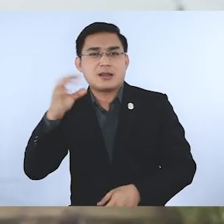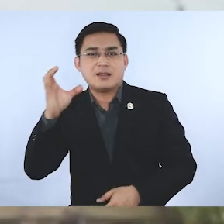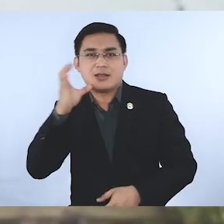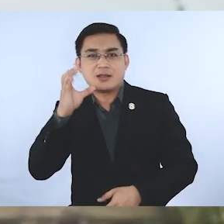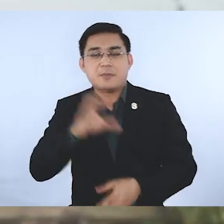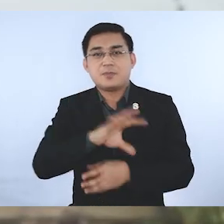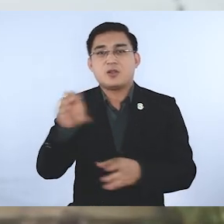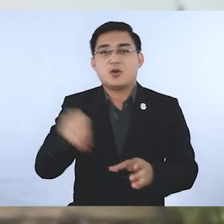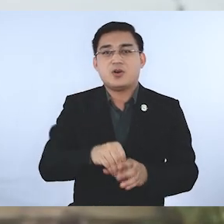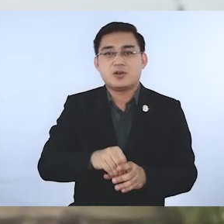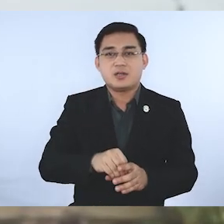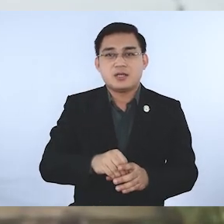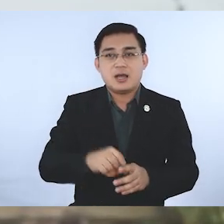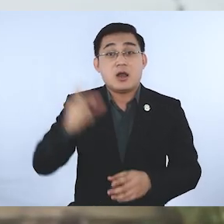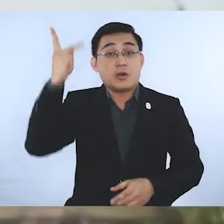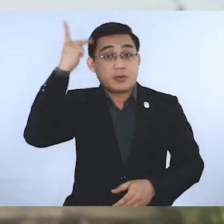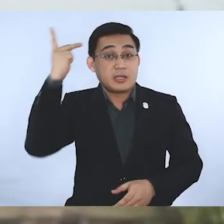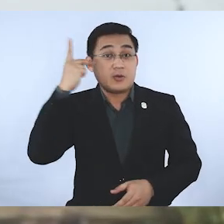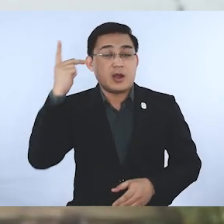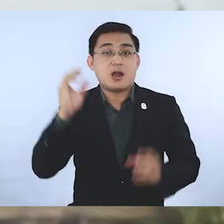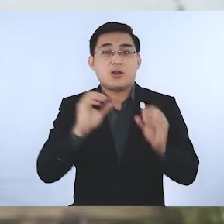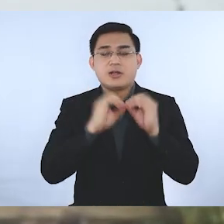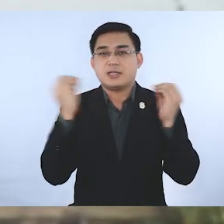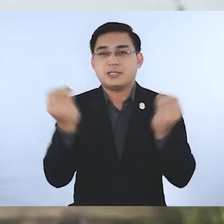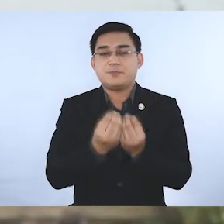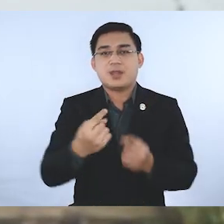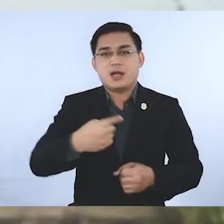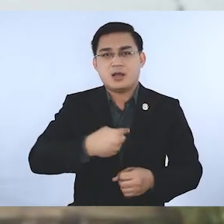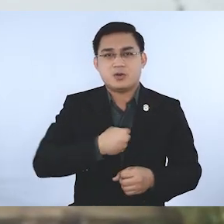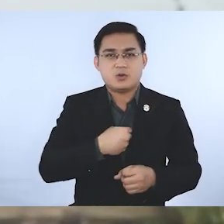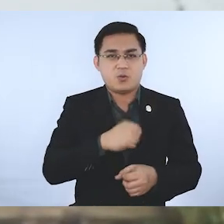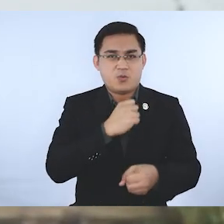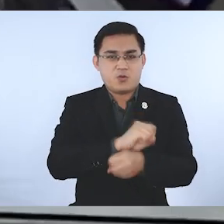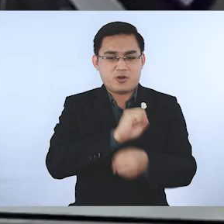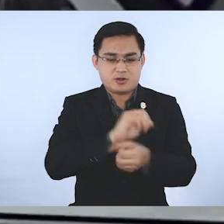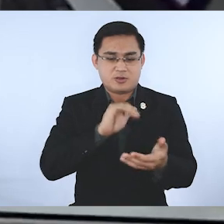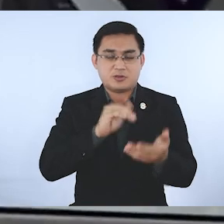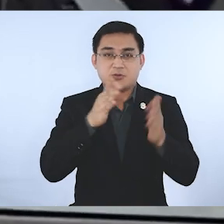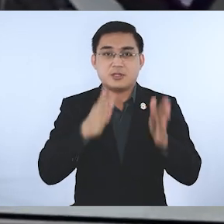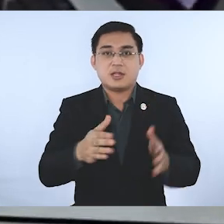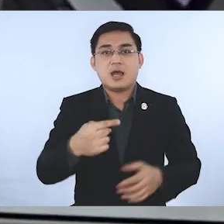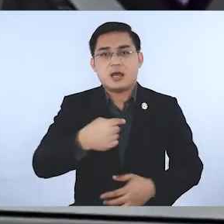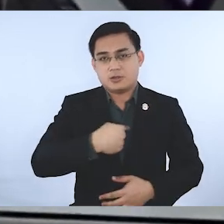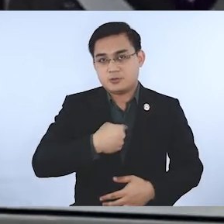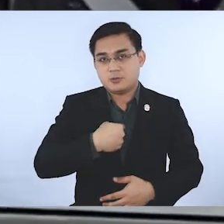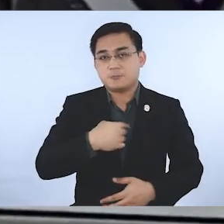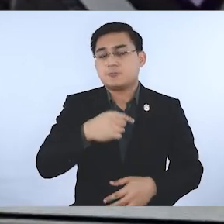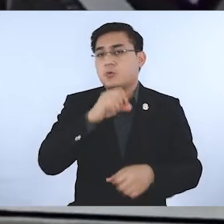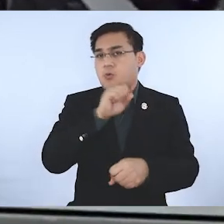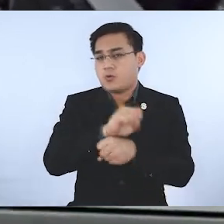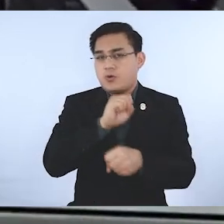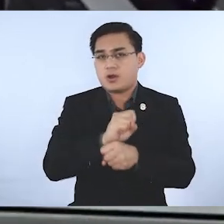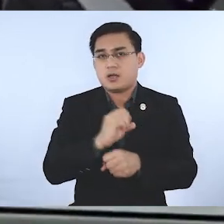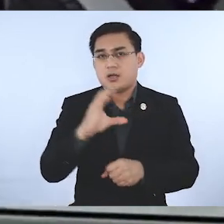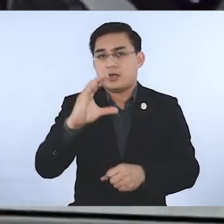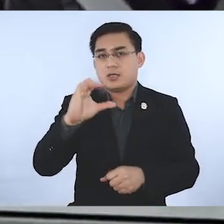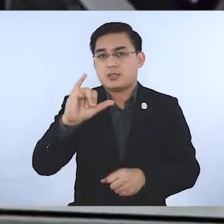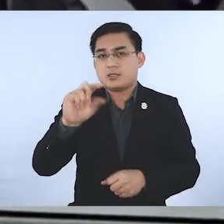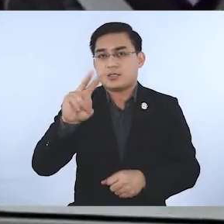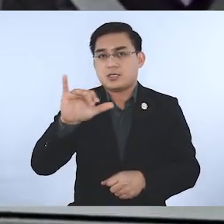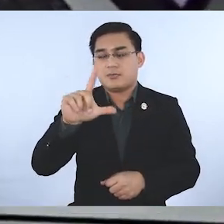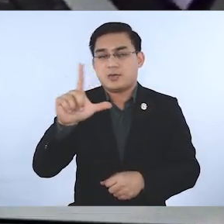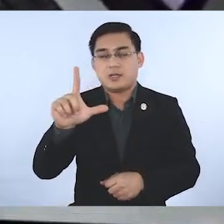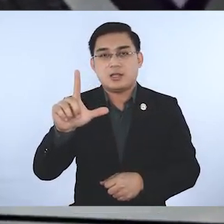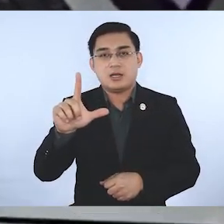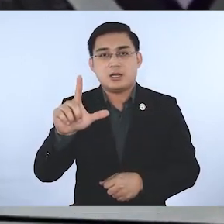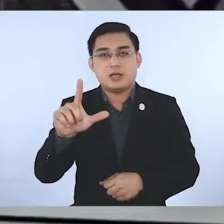Kaimin, kabilang po sa kapisan ng Kadiwa. Ako po ay isang working student. Ako po ay nagtatrabaho sa Civil Service Field